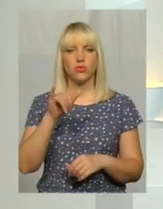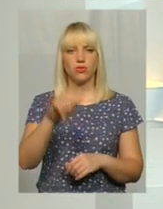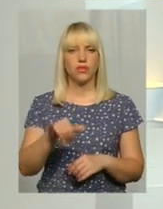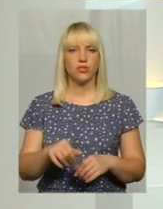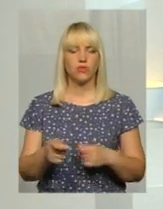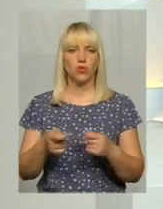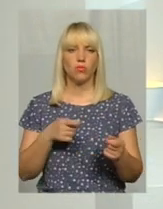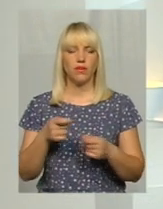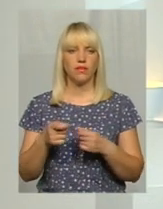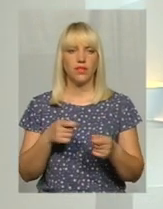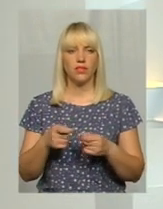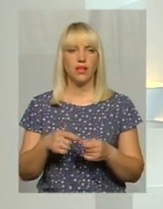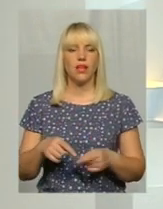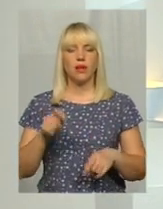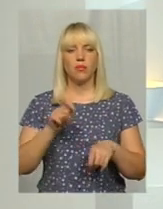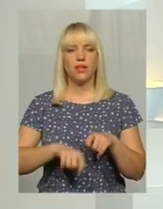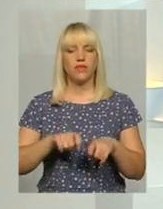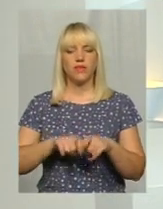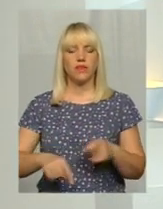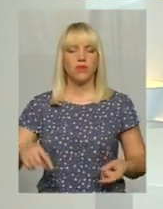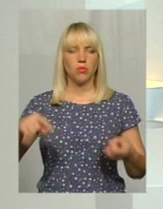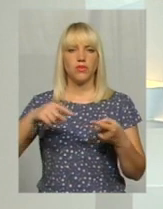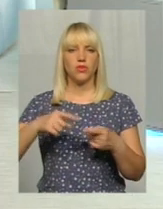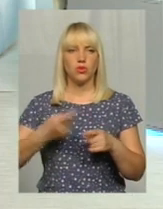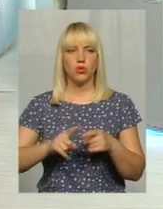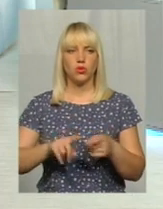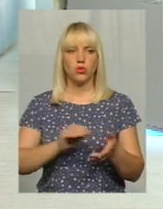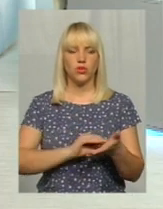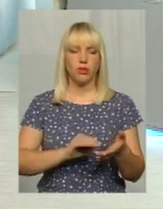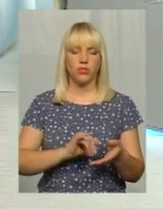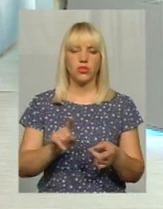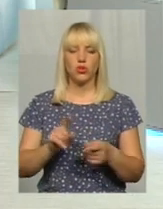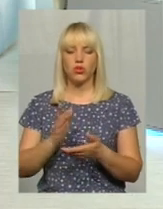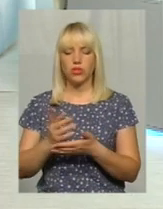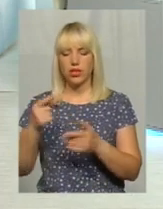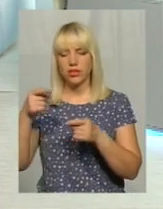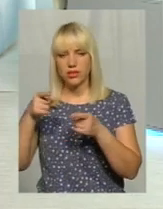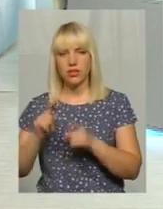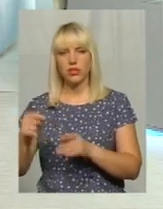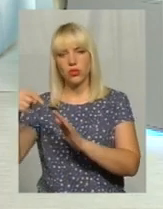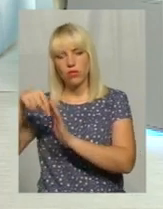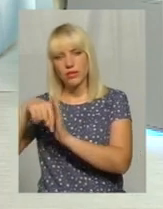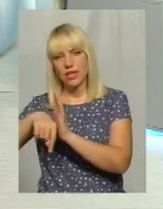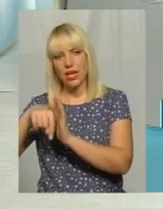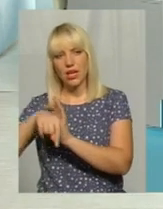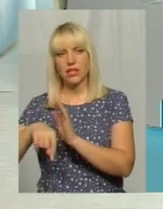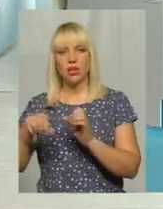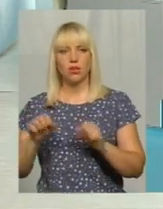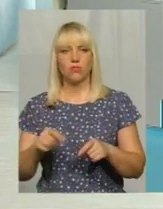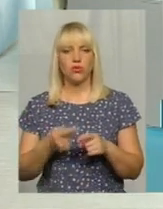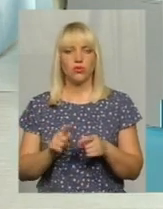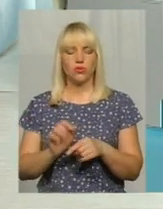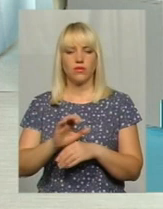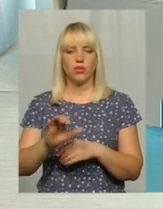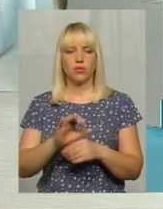управління перевірити відповідність того, що написане, і тому, що дійсно є всередині? Можливо, теж виробники є різні і написати